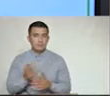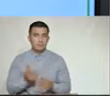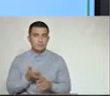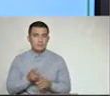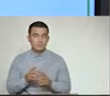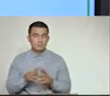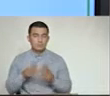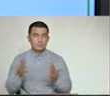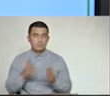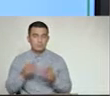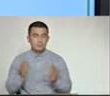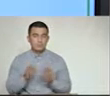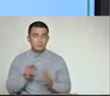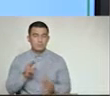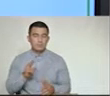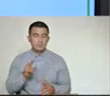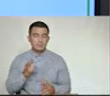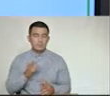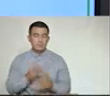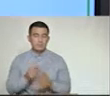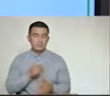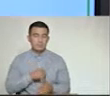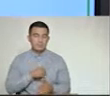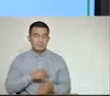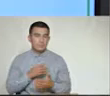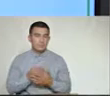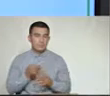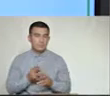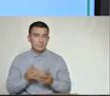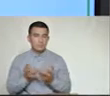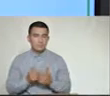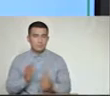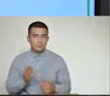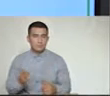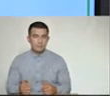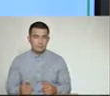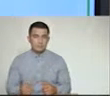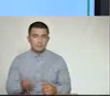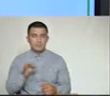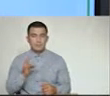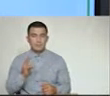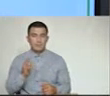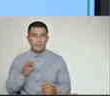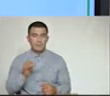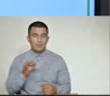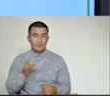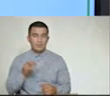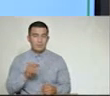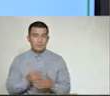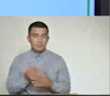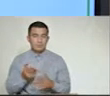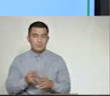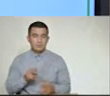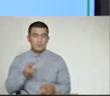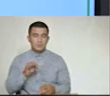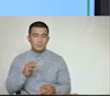katta va kichik yadroga ega organizmlar hisoblanadi. Infuzoriyalar birinchi marta